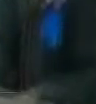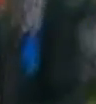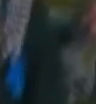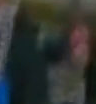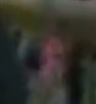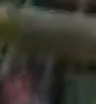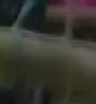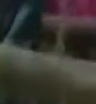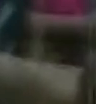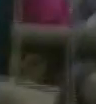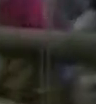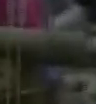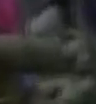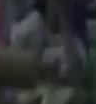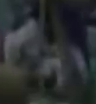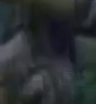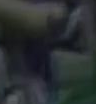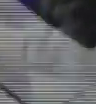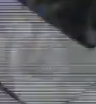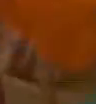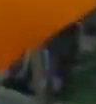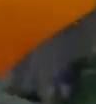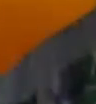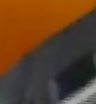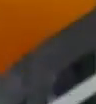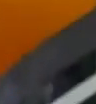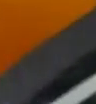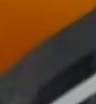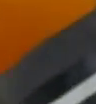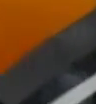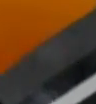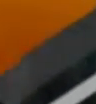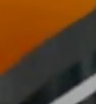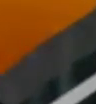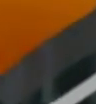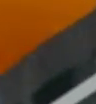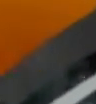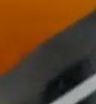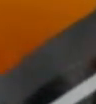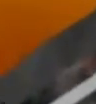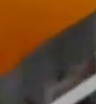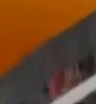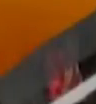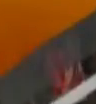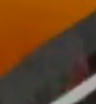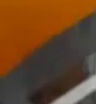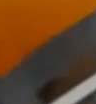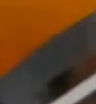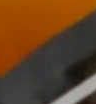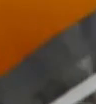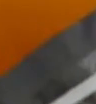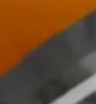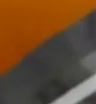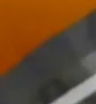Sejak pagi, anak-anak ini sudah duduk berderet di sepanjang jalan dengan mengenakan busana Jawa serta membawa gunungan.